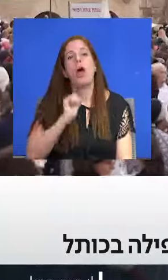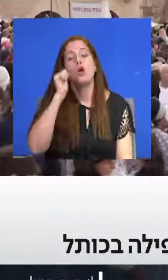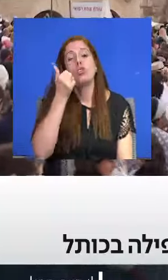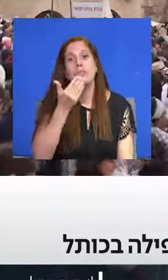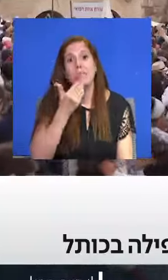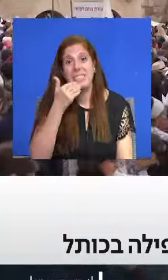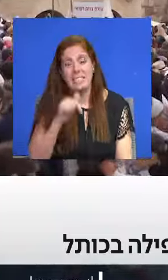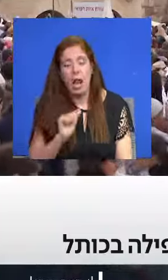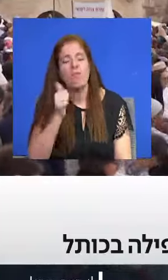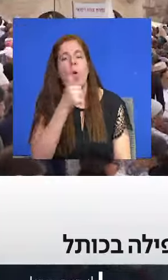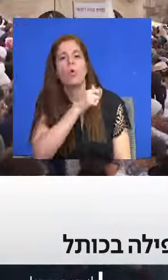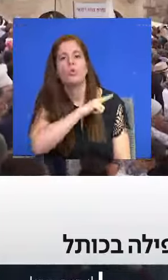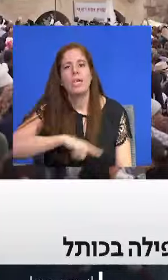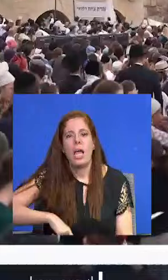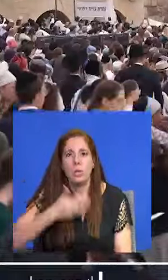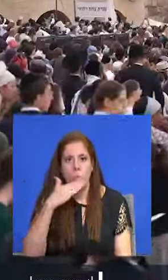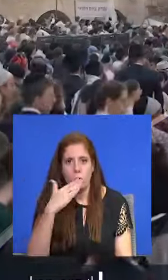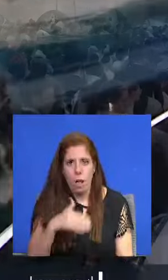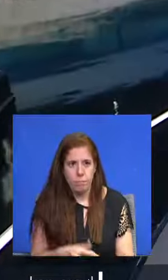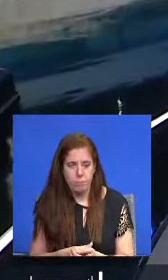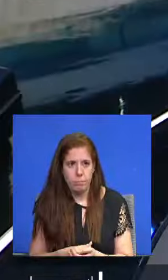עיריית ירושלים משה ליאון.